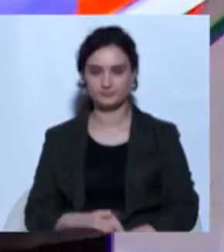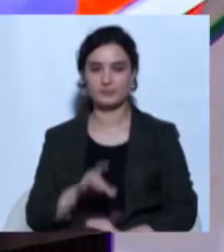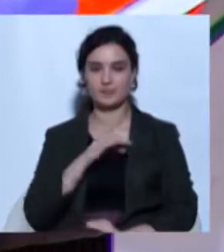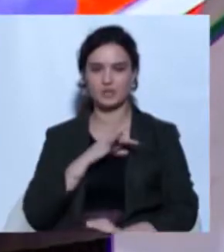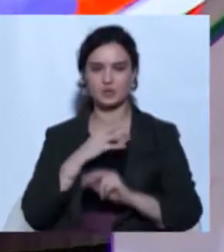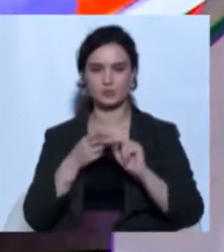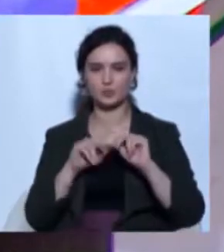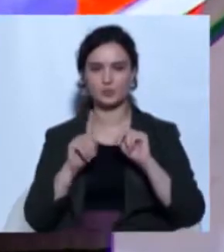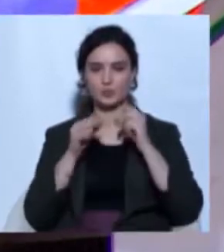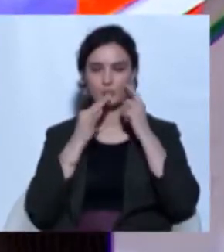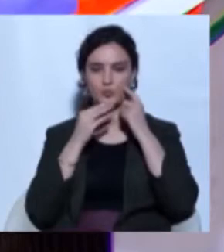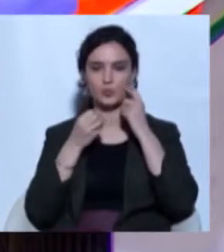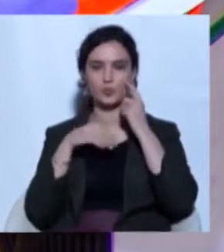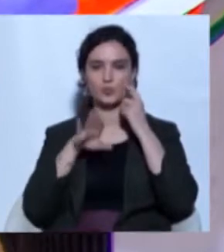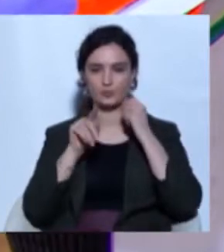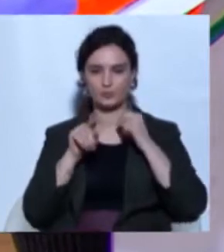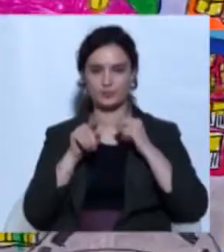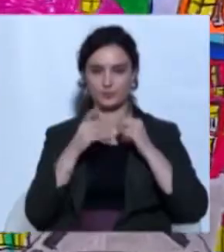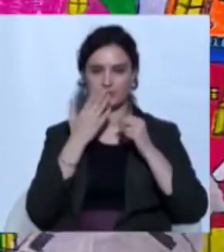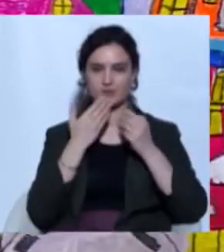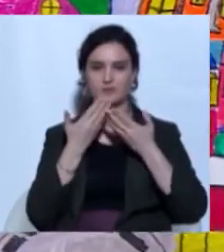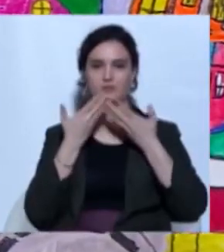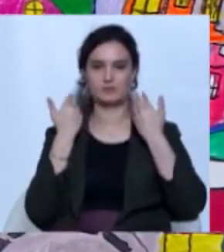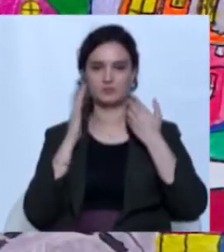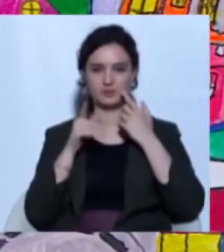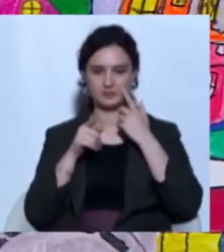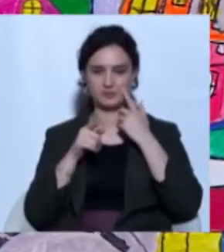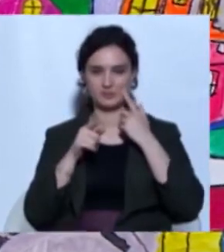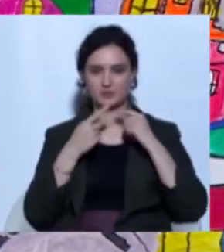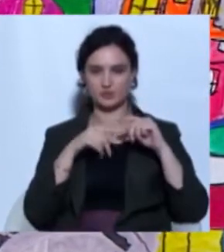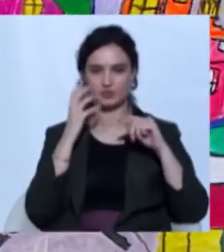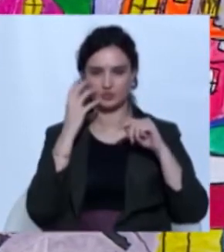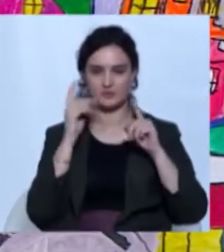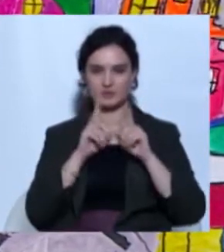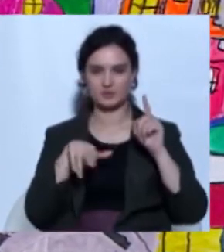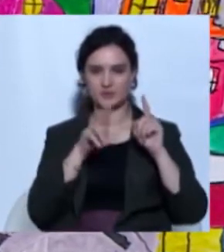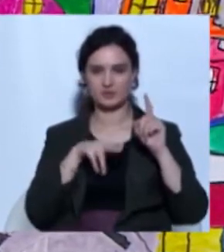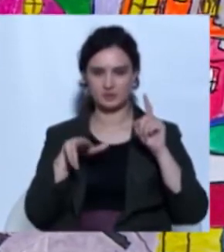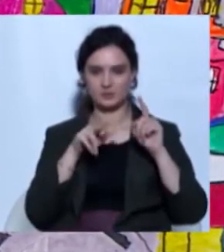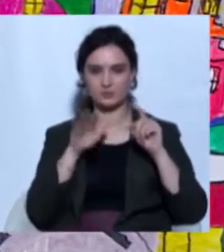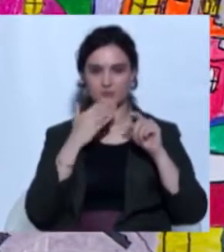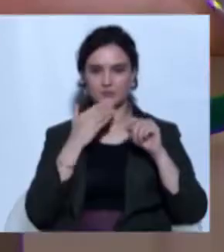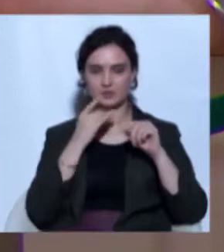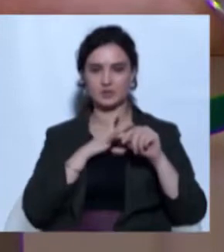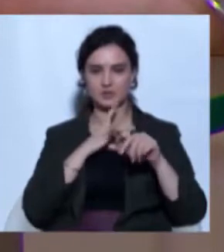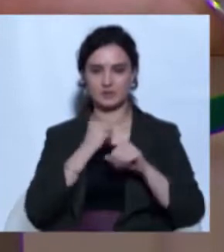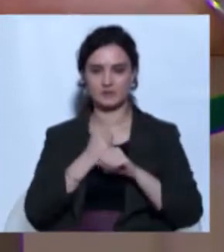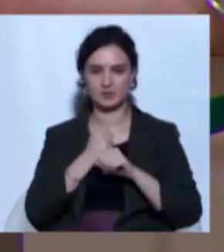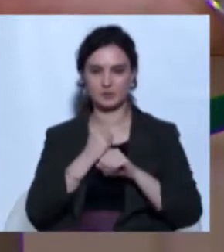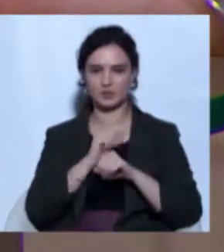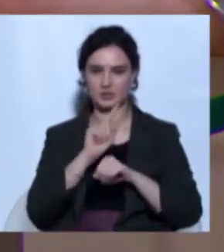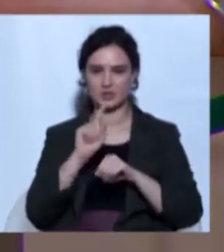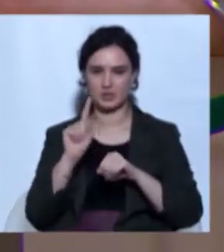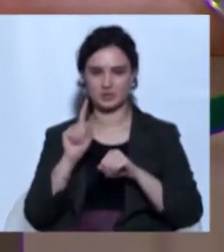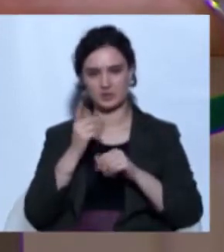Tetri, imitorom ere upro gaguadveldeba khoshavze gadasva. Tetrat gavaketot